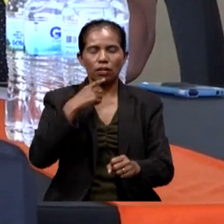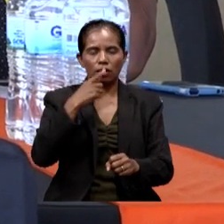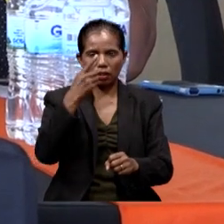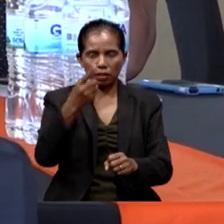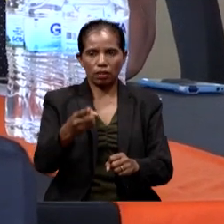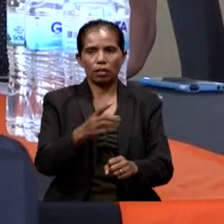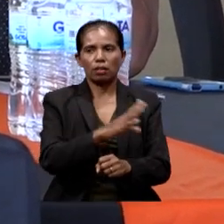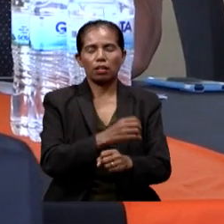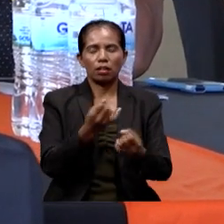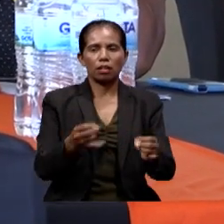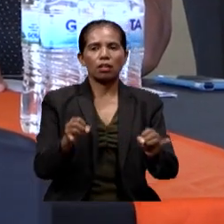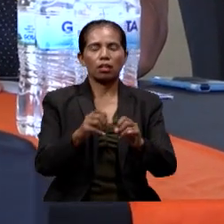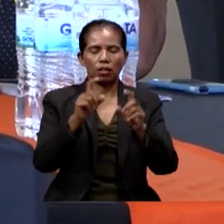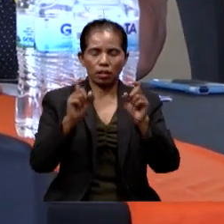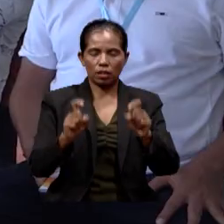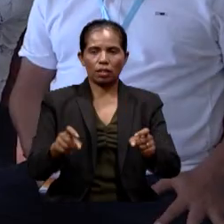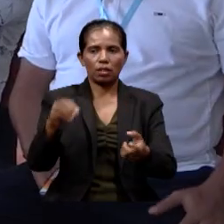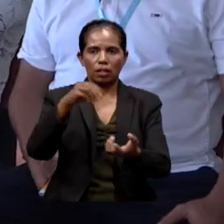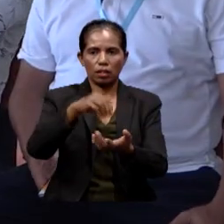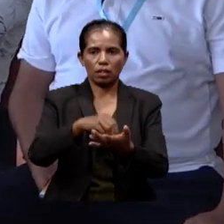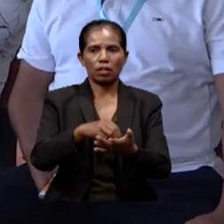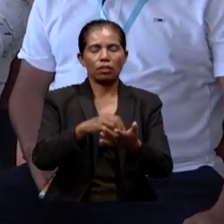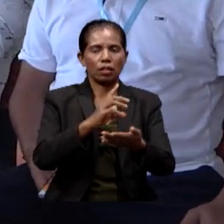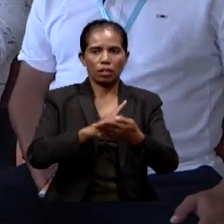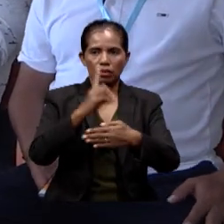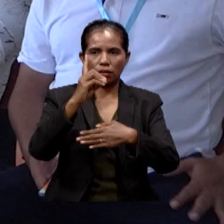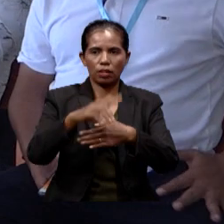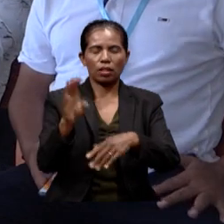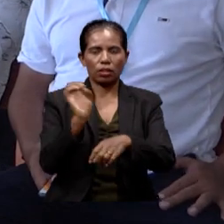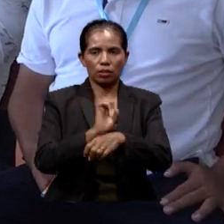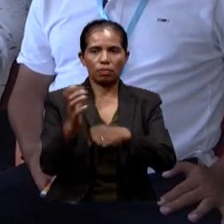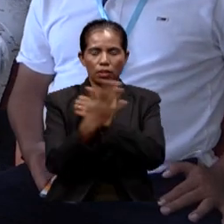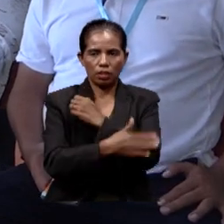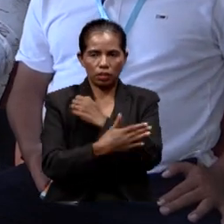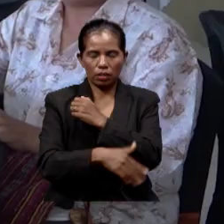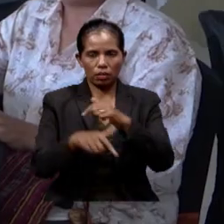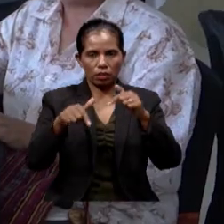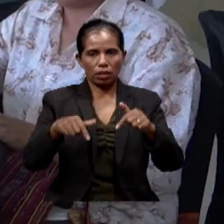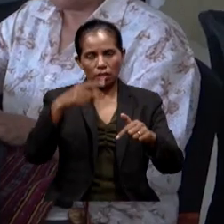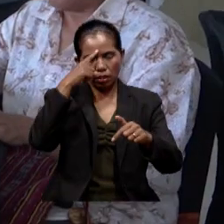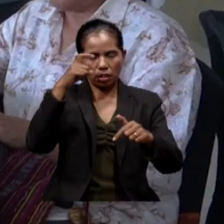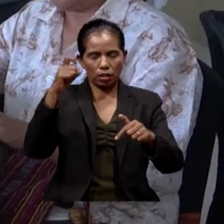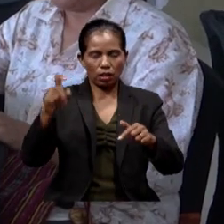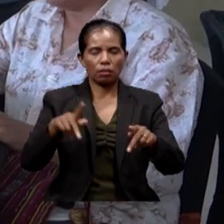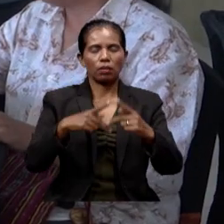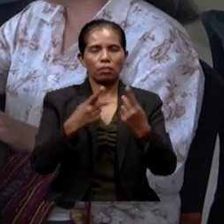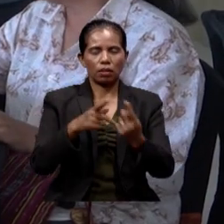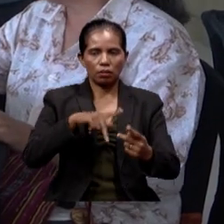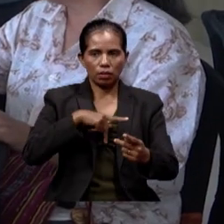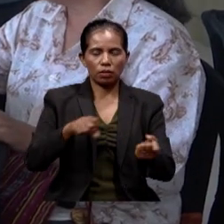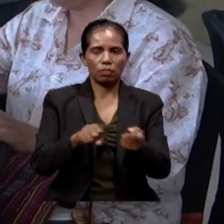Hateten. Cada empresário tem que o investimento ida o de desenvolver a economia railaran, também setor privado contribui para a